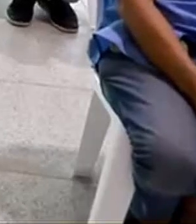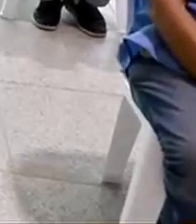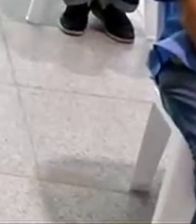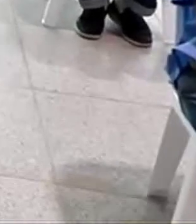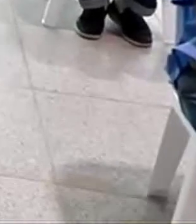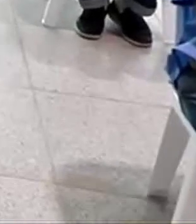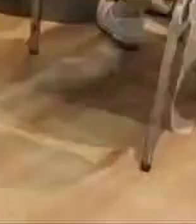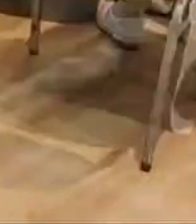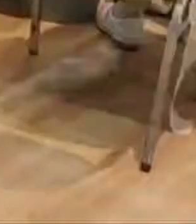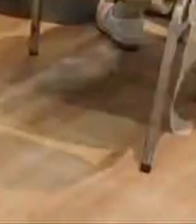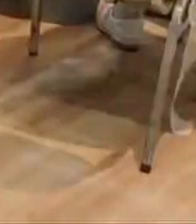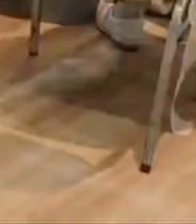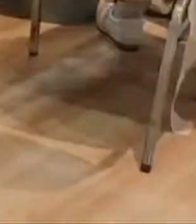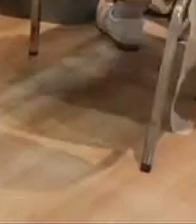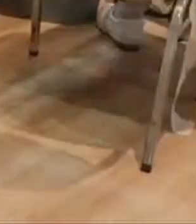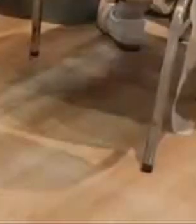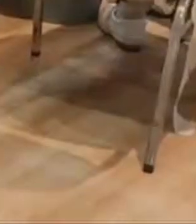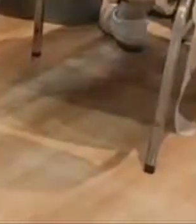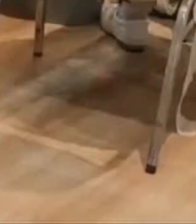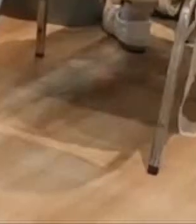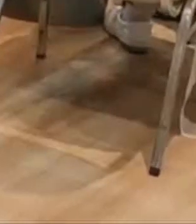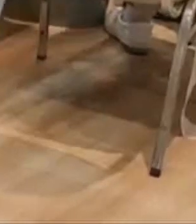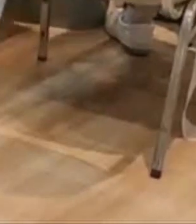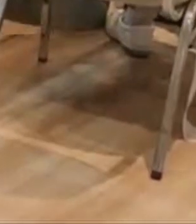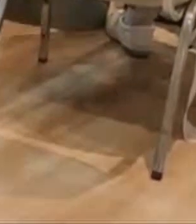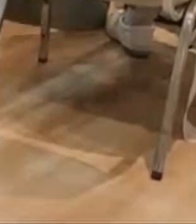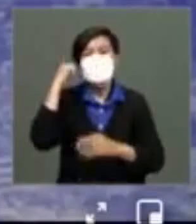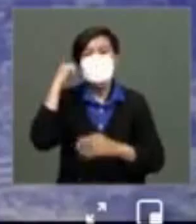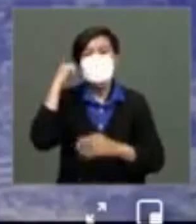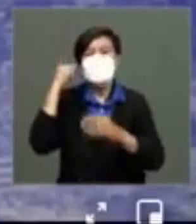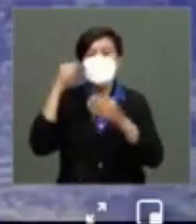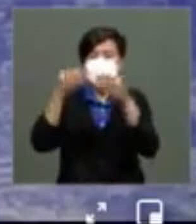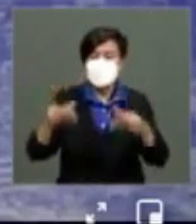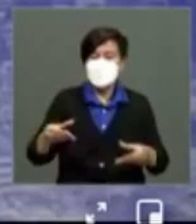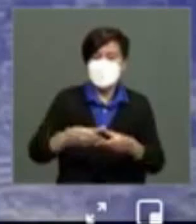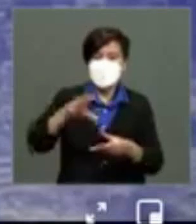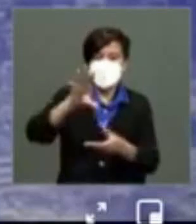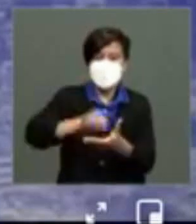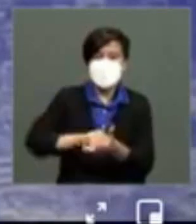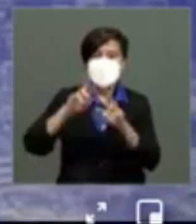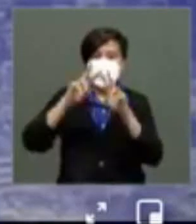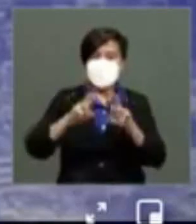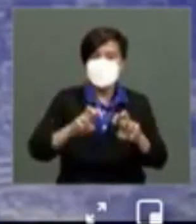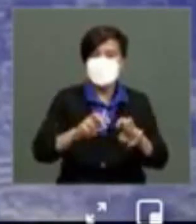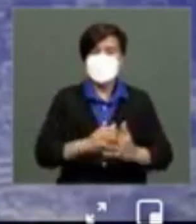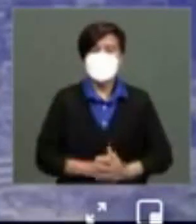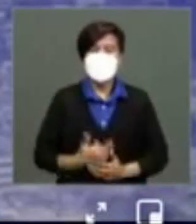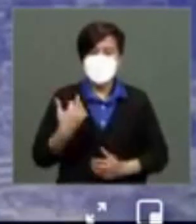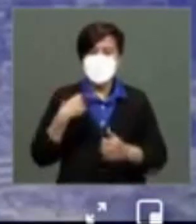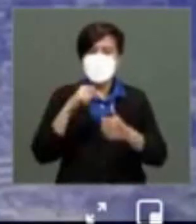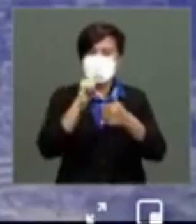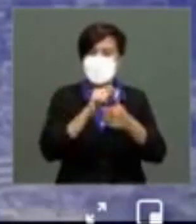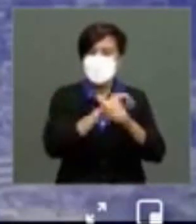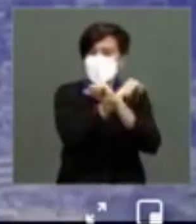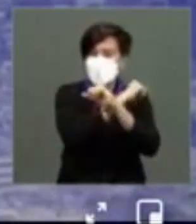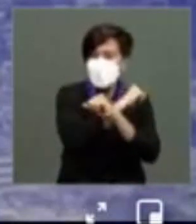ทางด้านของคุณหมอชเวสันบอกว่าและเมื่อมีโอกาสก็ฉีดให้มันเร็วที่สุดเพราะว่าวัคซีนนั้นมีพื้นฐานที่